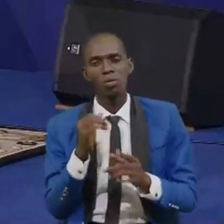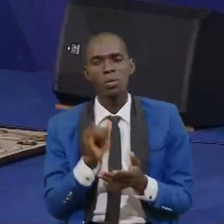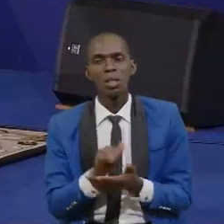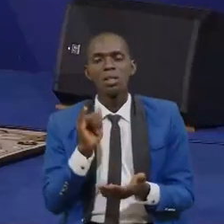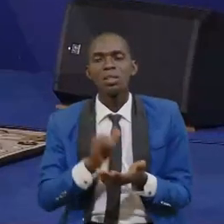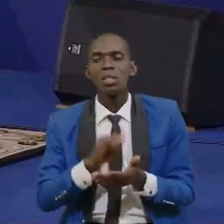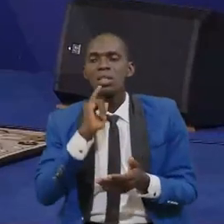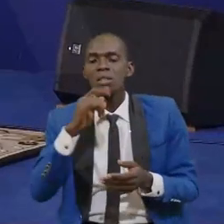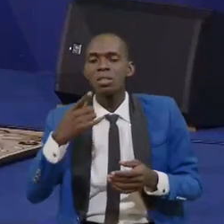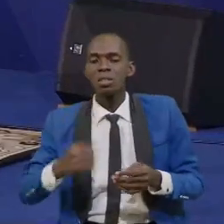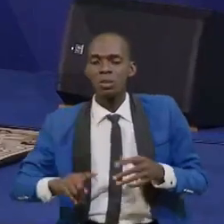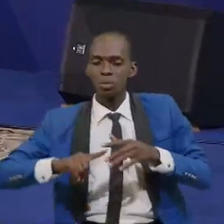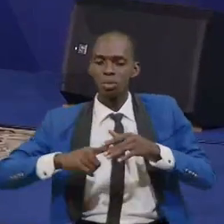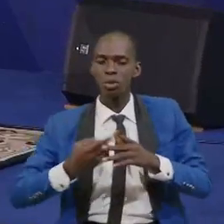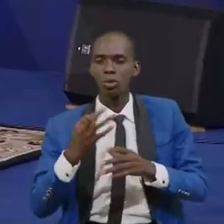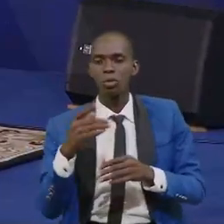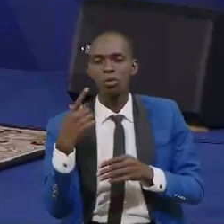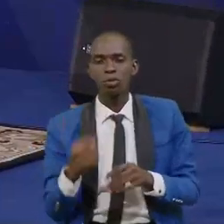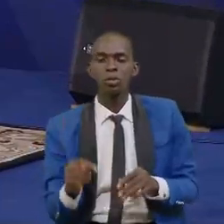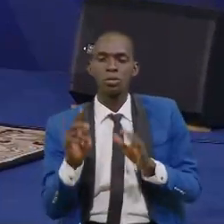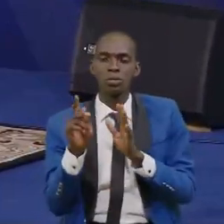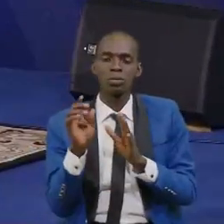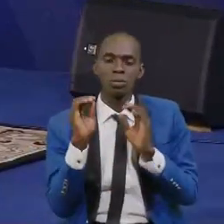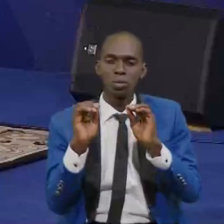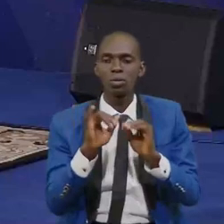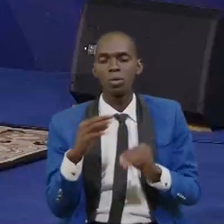Ça, c'est le fondement de la doctrine de Christ. Ensuite, il dit,